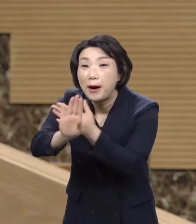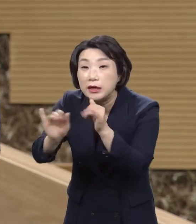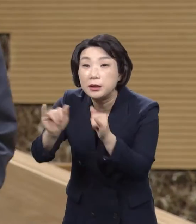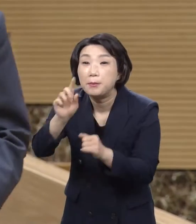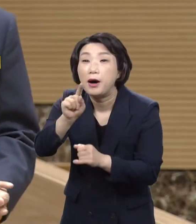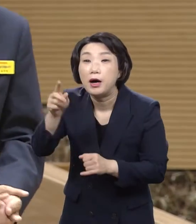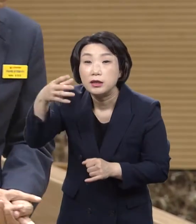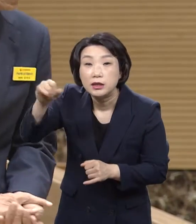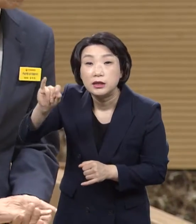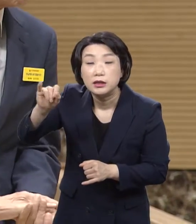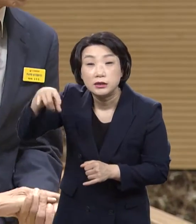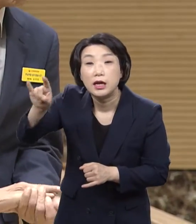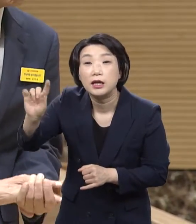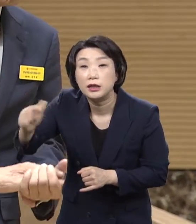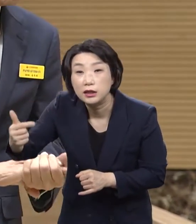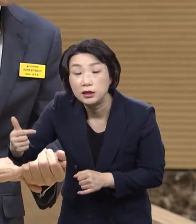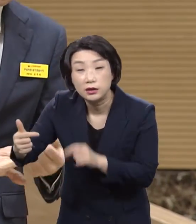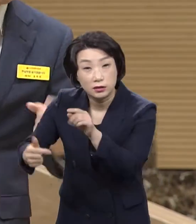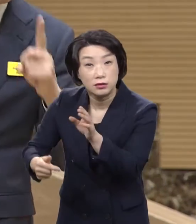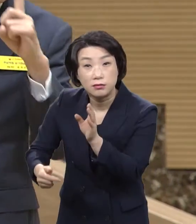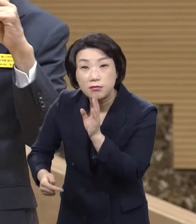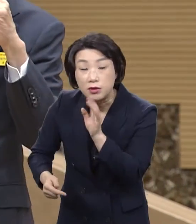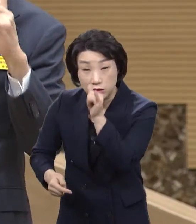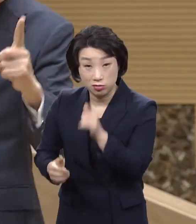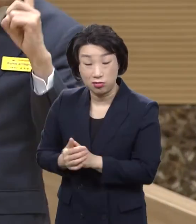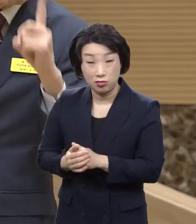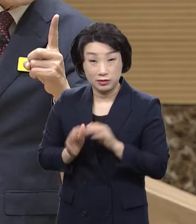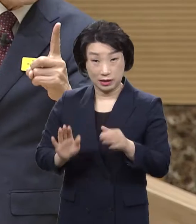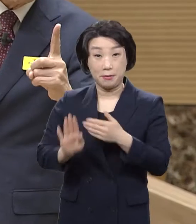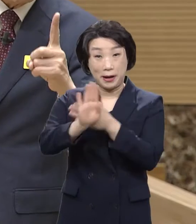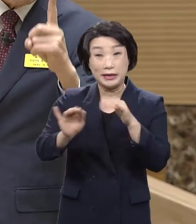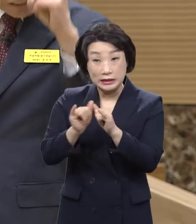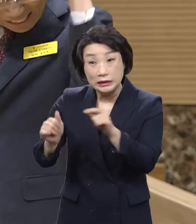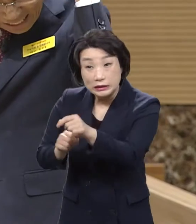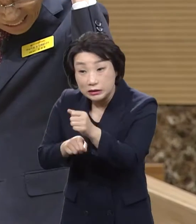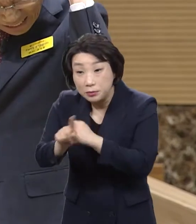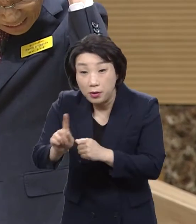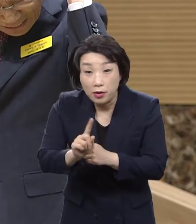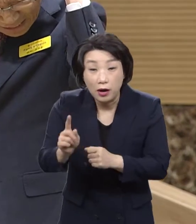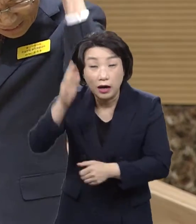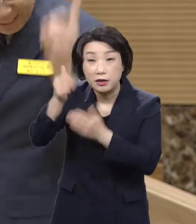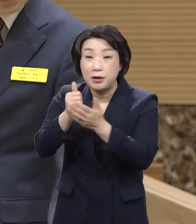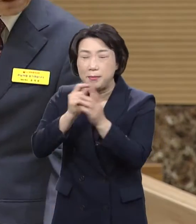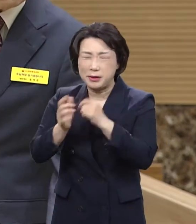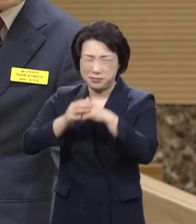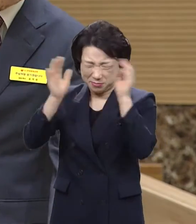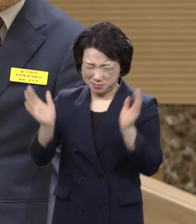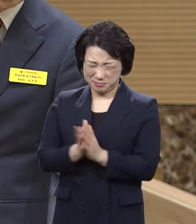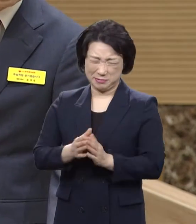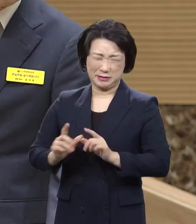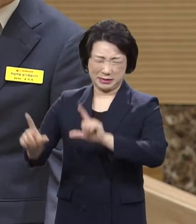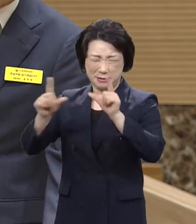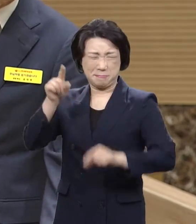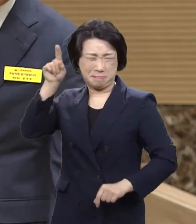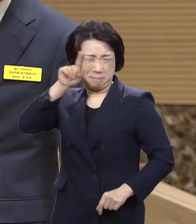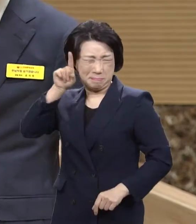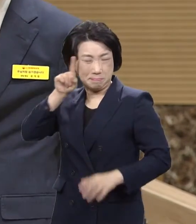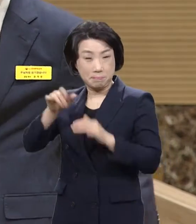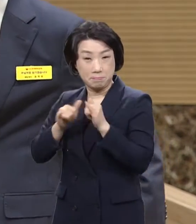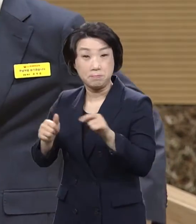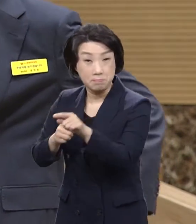바리새인들에게 바리새인이란 말은 아주 하나님의 말씀대로 다 살았다고 하는